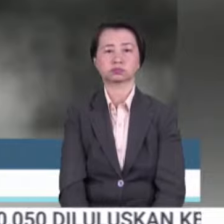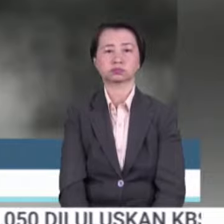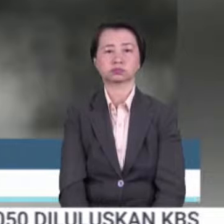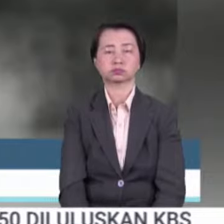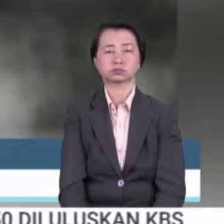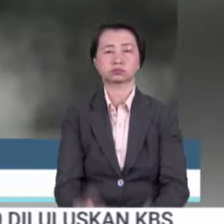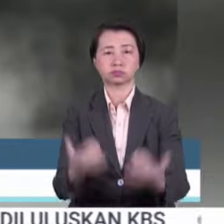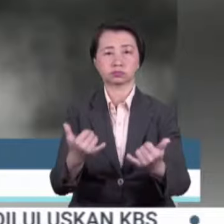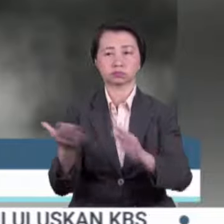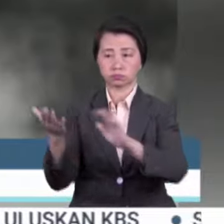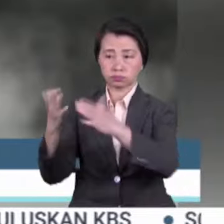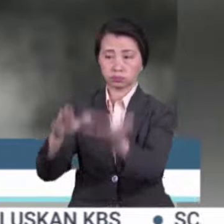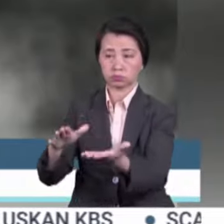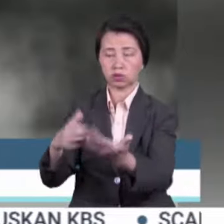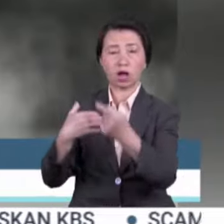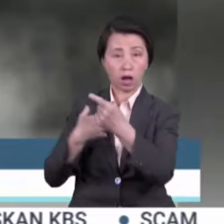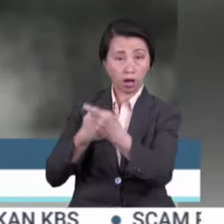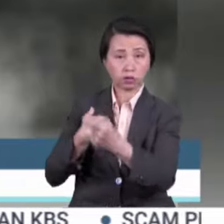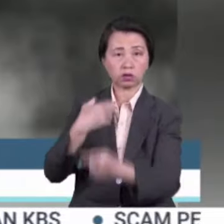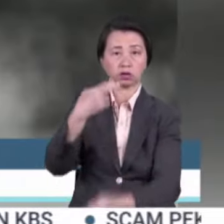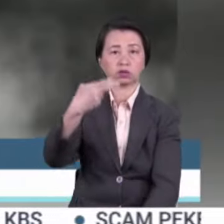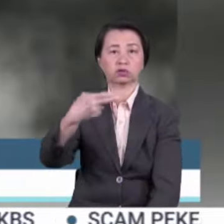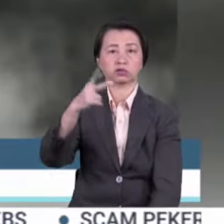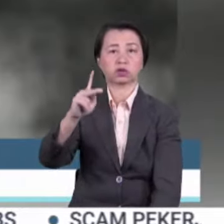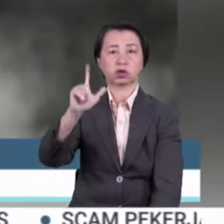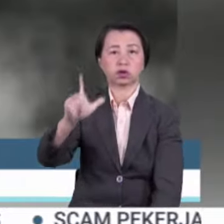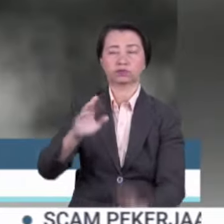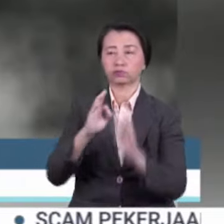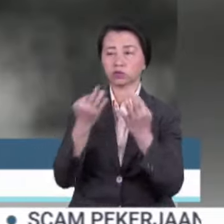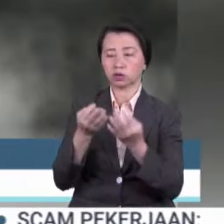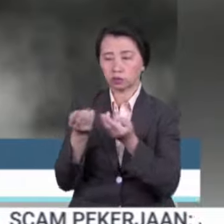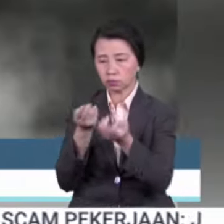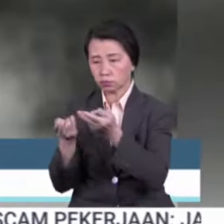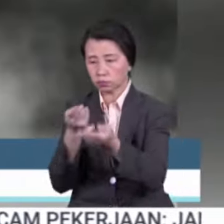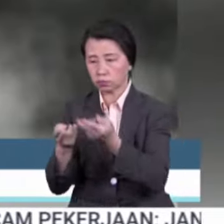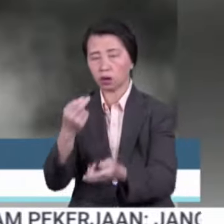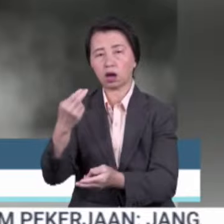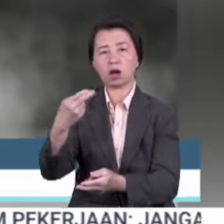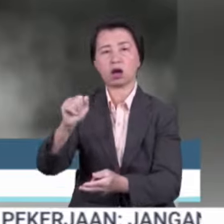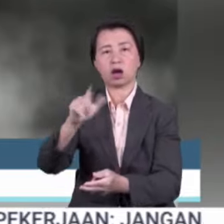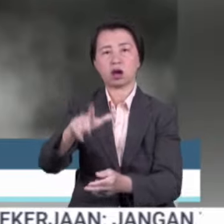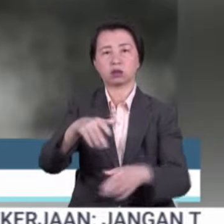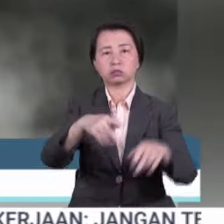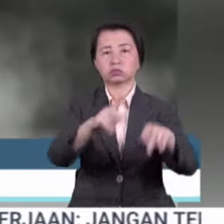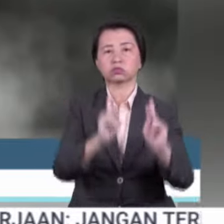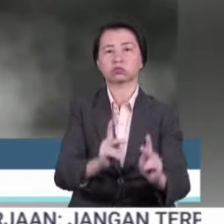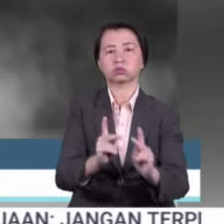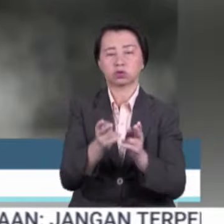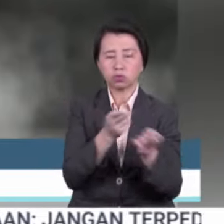Buat masa ini, jenazah masih berada di hospital dan keluarga sedang menguruskan hal pengubian.